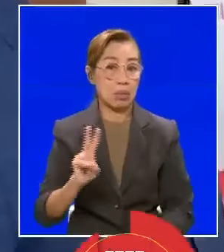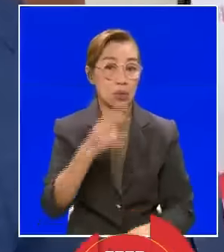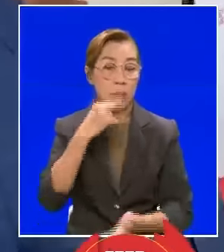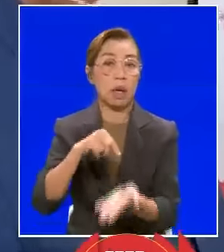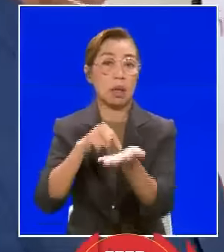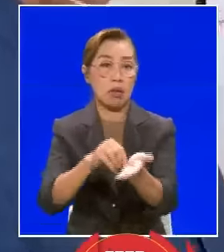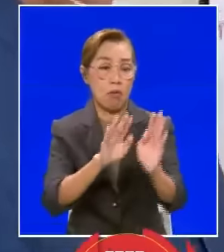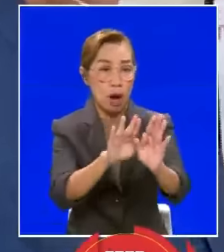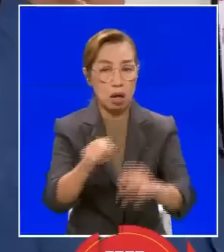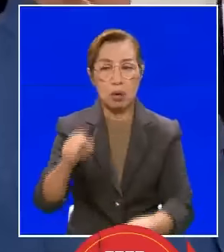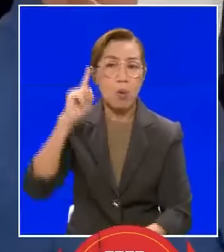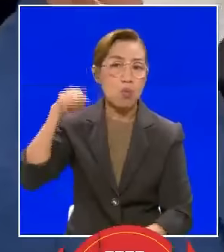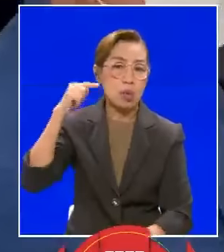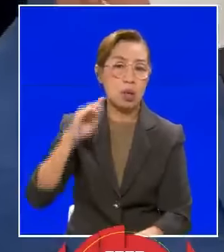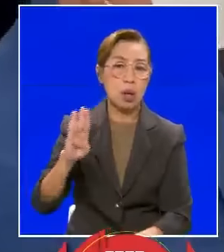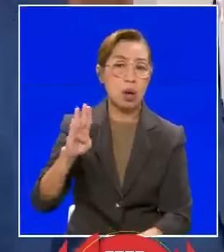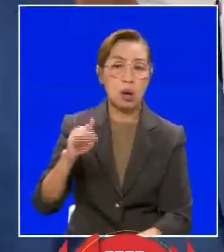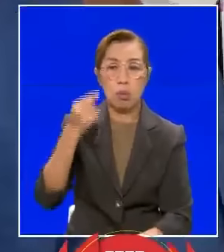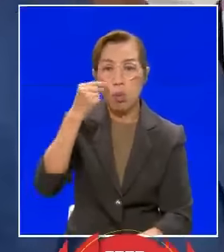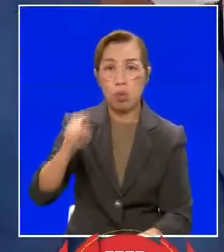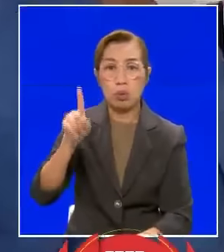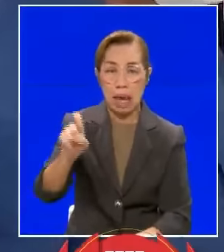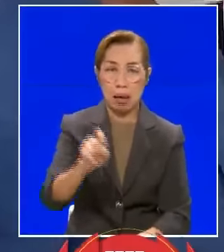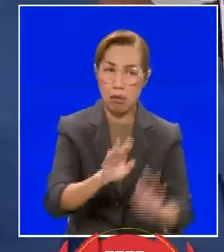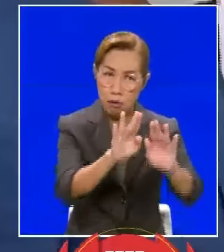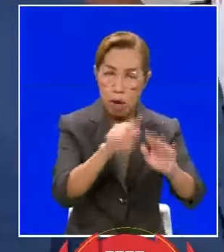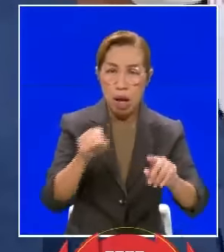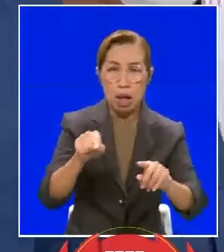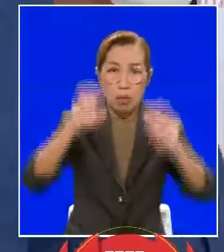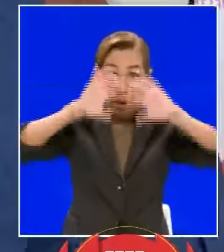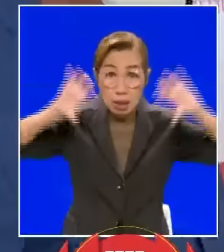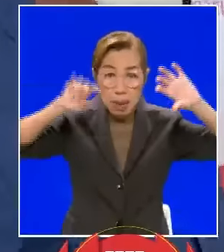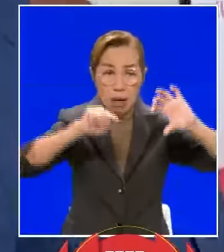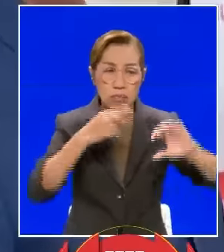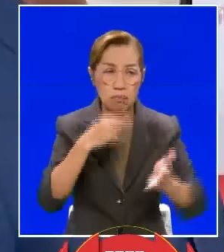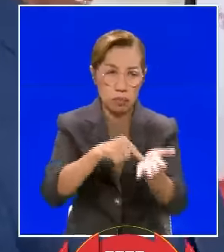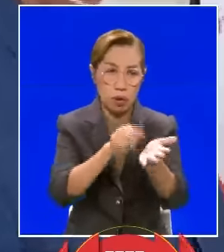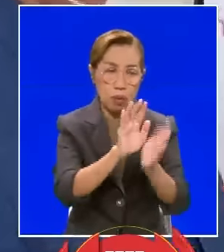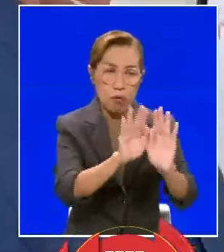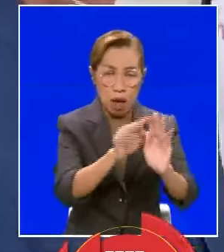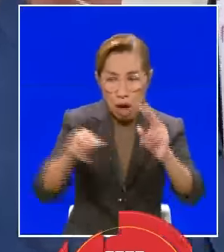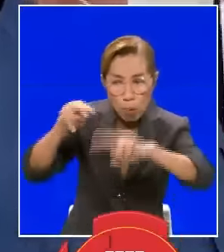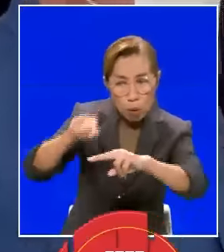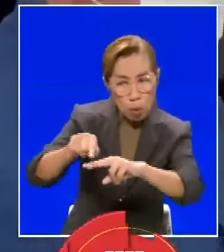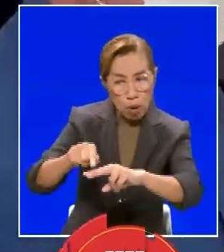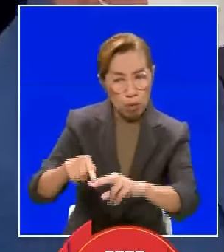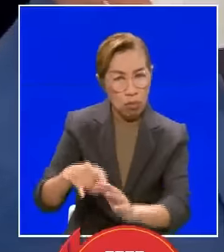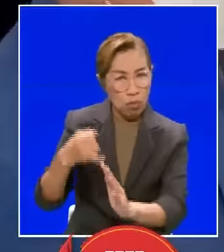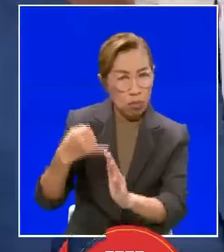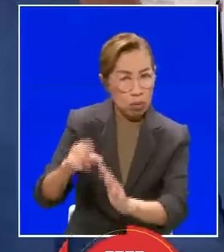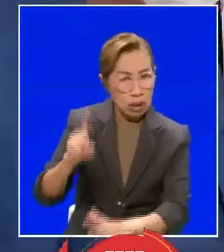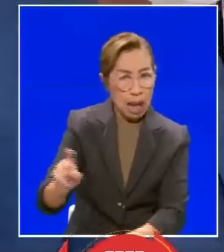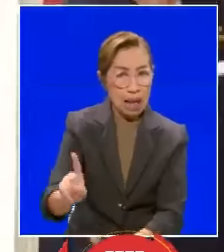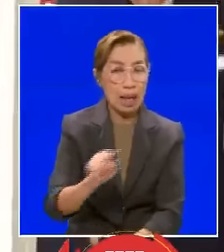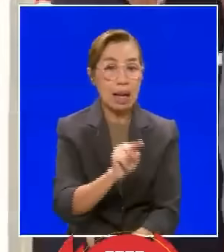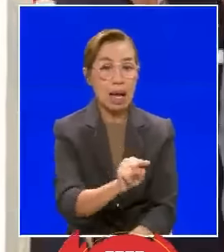วังที่ฝั่งตรงข้ามทำเนียบก็คือศูนย์รับเรื่องราวร้องทุกข์ของรัฐบาลนายจตุพัฒน์บุญพัทรรักษาหรือว่าไผ่ดาวดิน